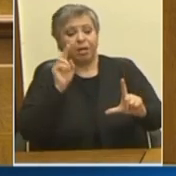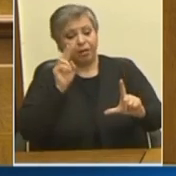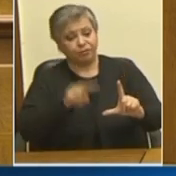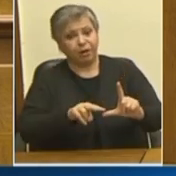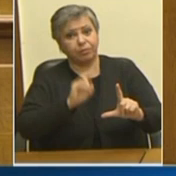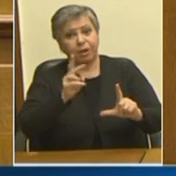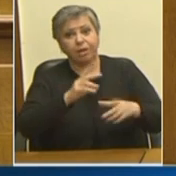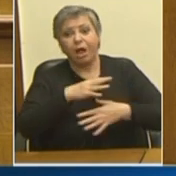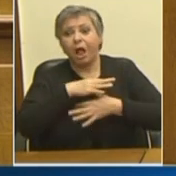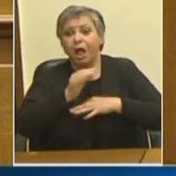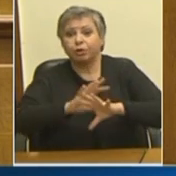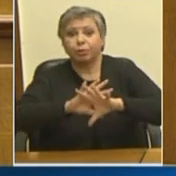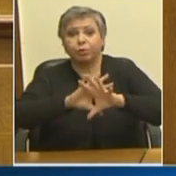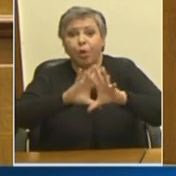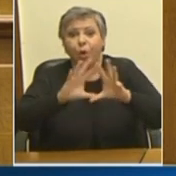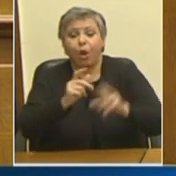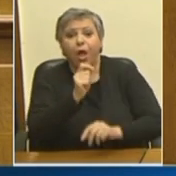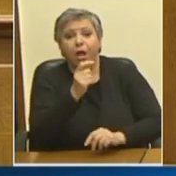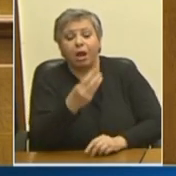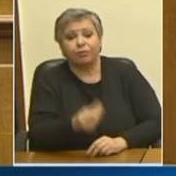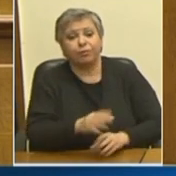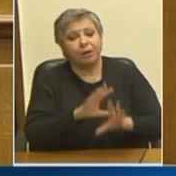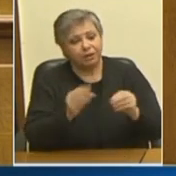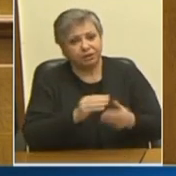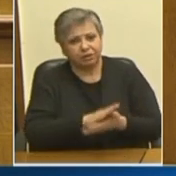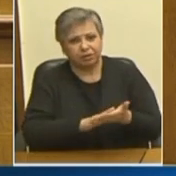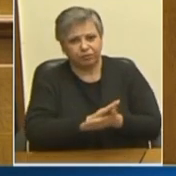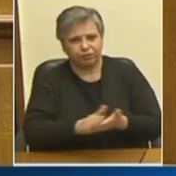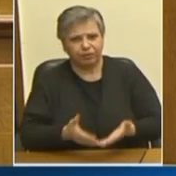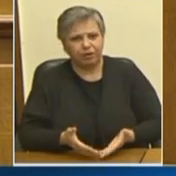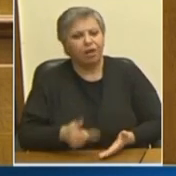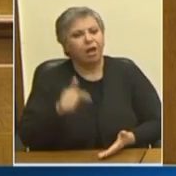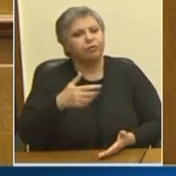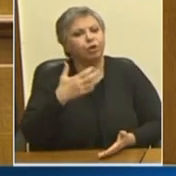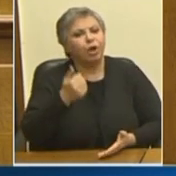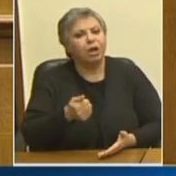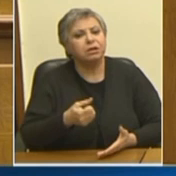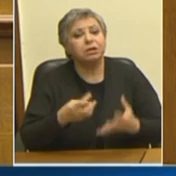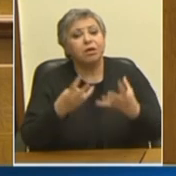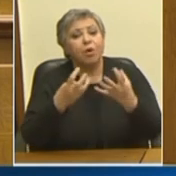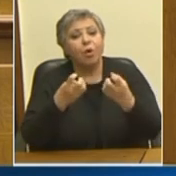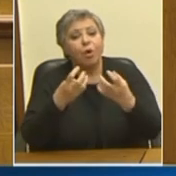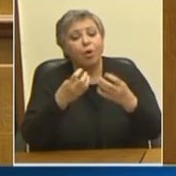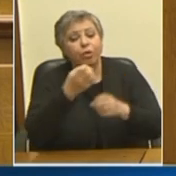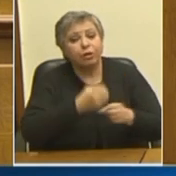εκπρόσωπος όλης της Εκκλησίας. Η Εκκλησία είναι 80 τόσοι αρχιερείς και 10.000